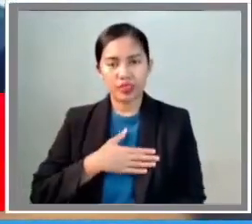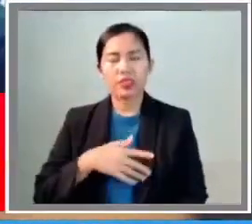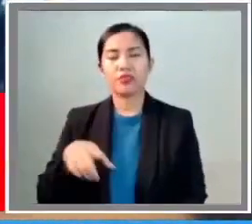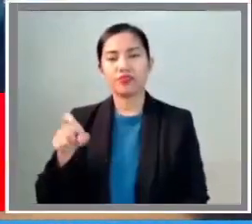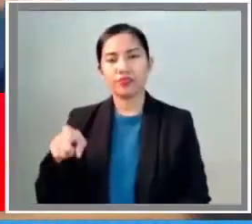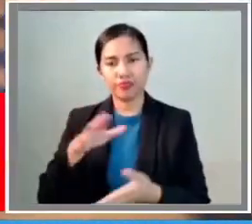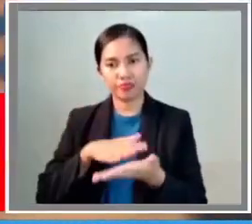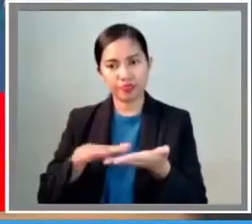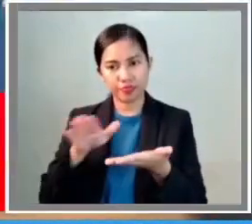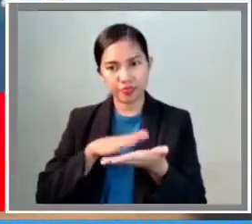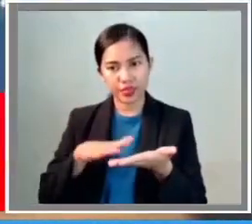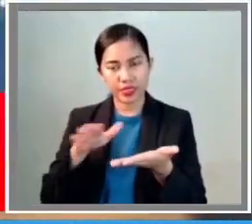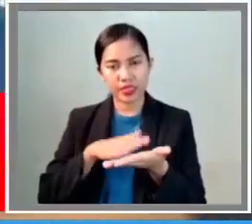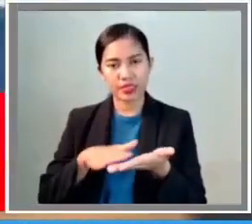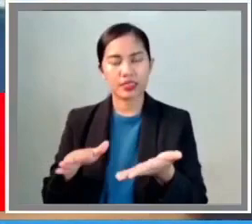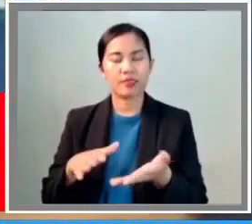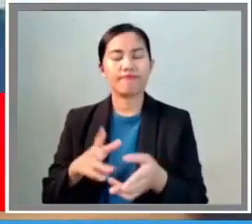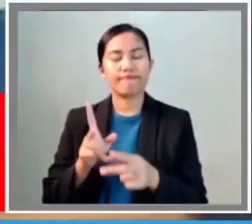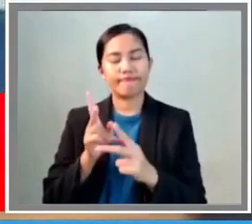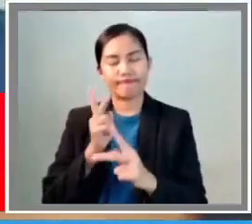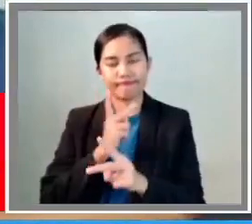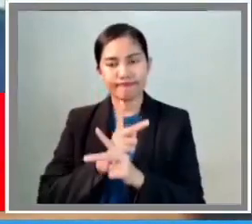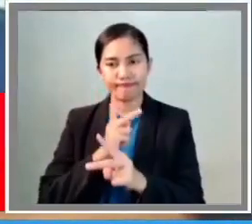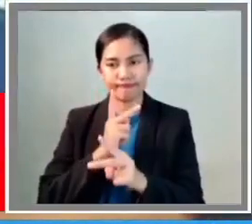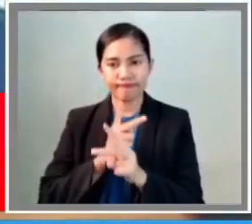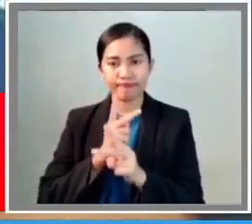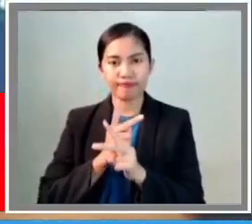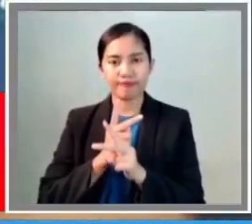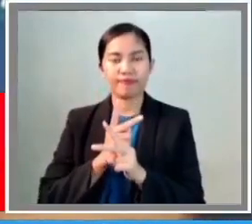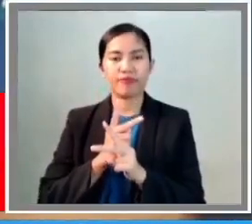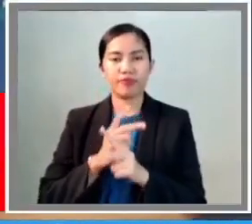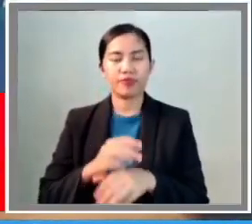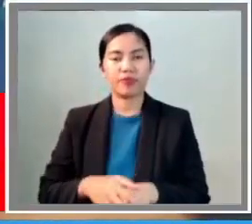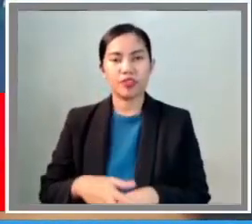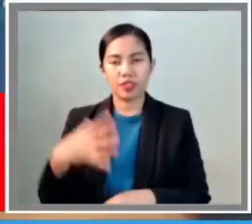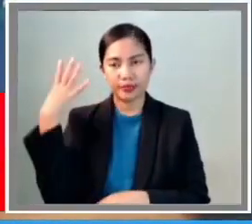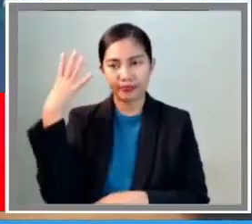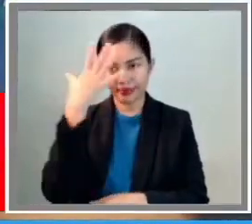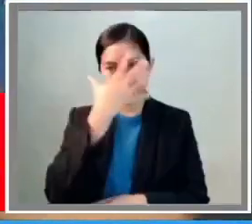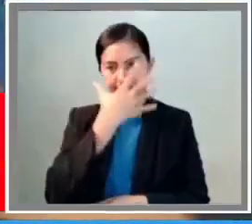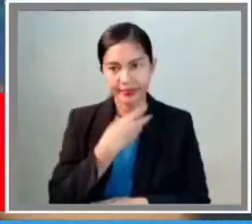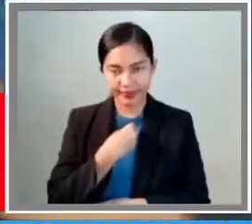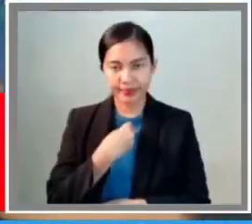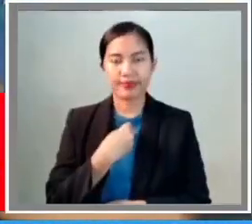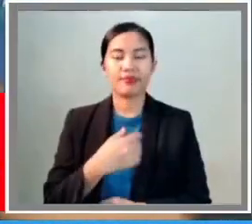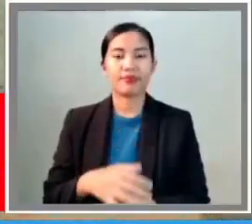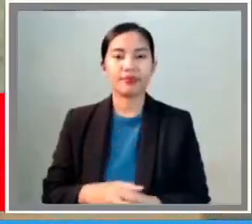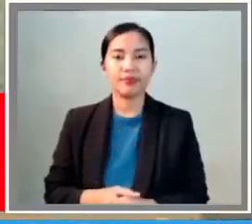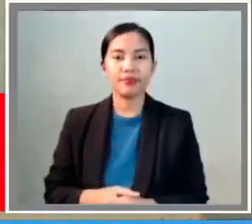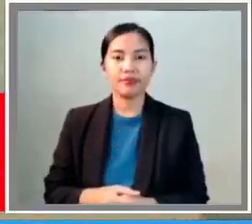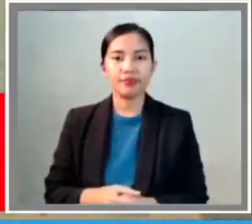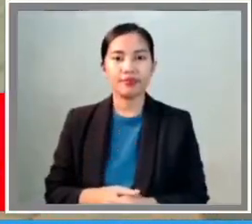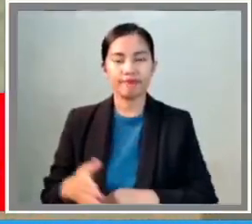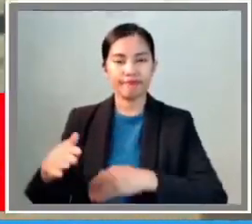at ma-maintain po natin ang kalinisan at kagandahan ng ating Lingayen Beachfront.